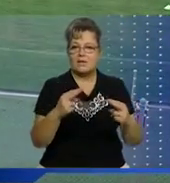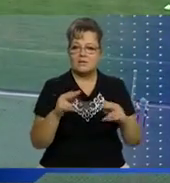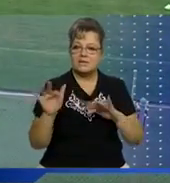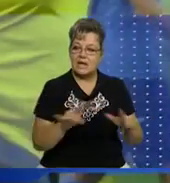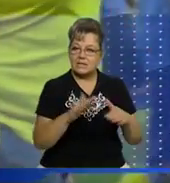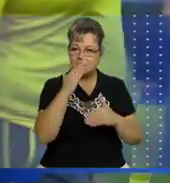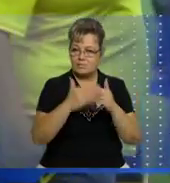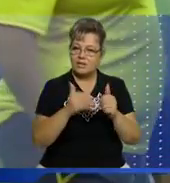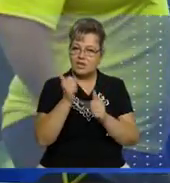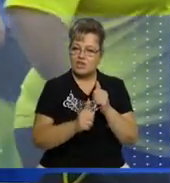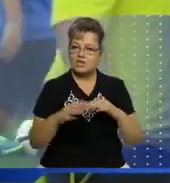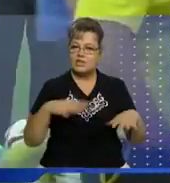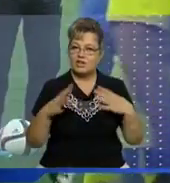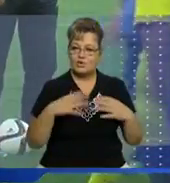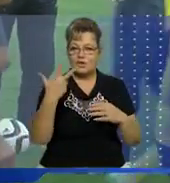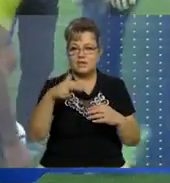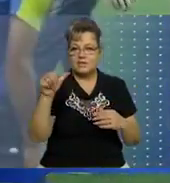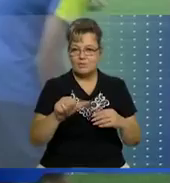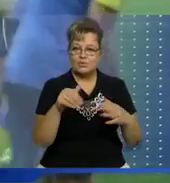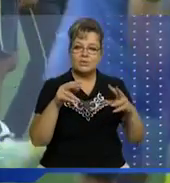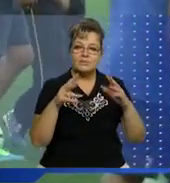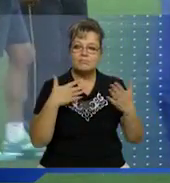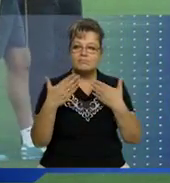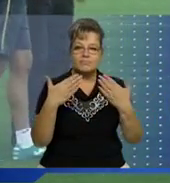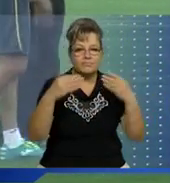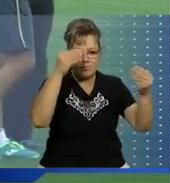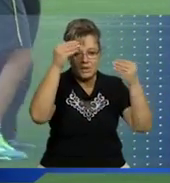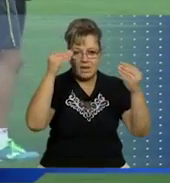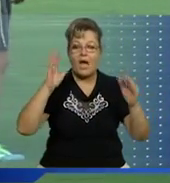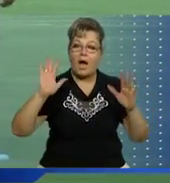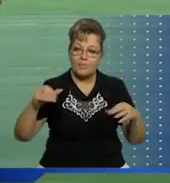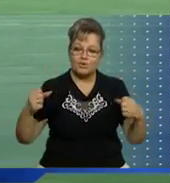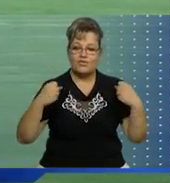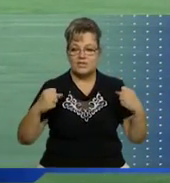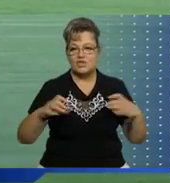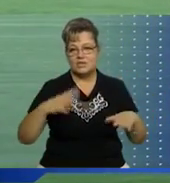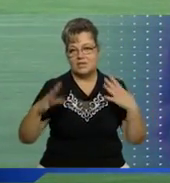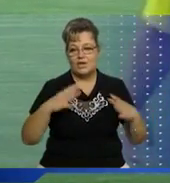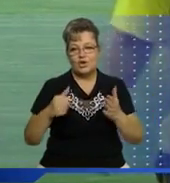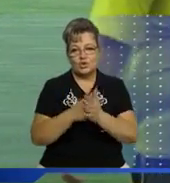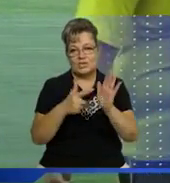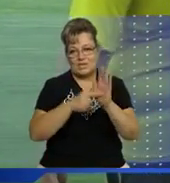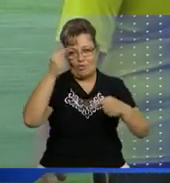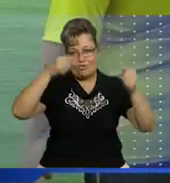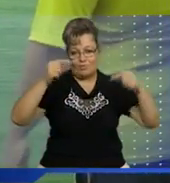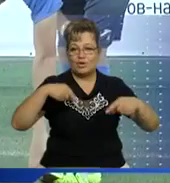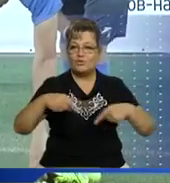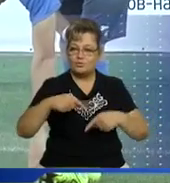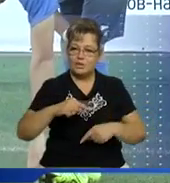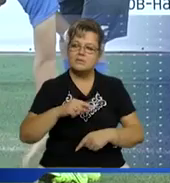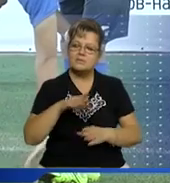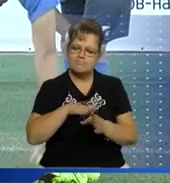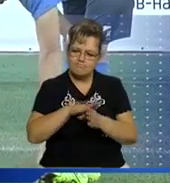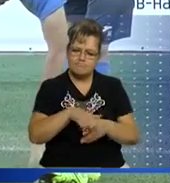тактике. Перед каждой тренировкой полчаса теоретический разбор полетов, а уже потом физические нагрузки до седьмого пота. Футболисты с